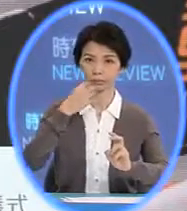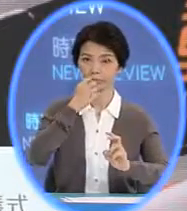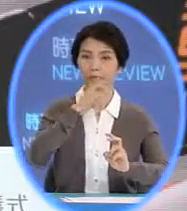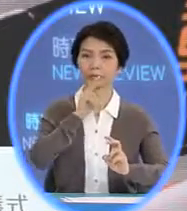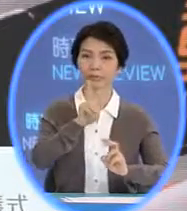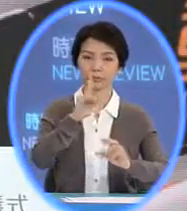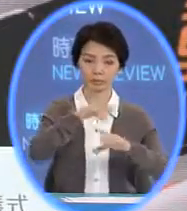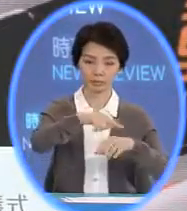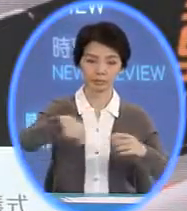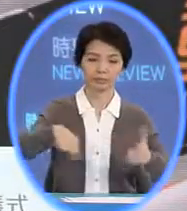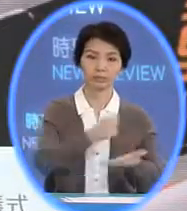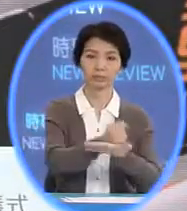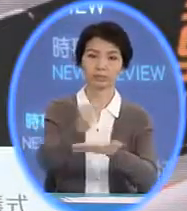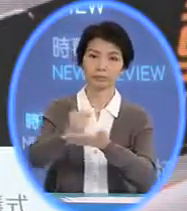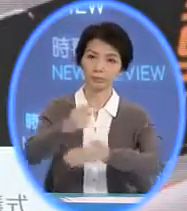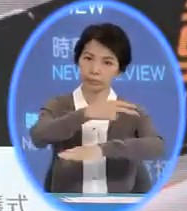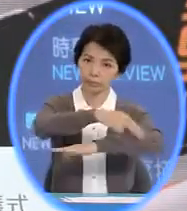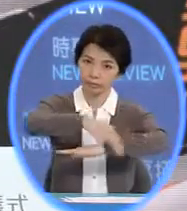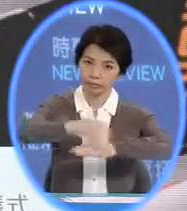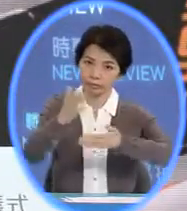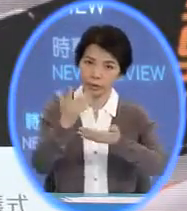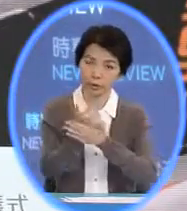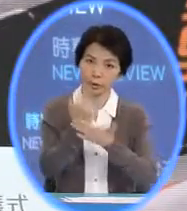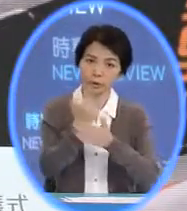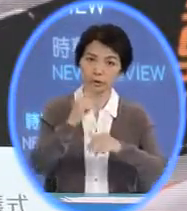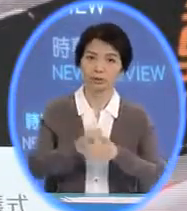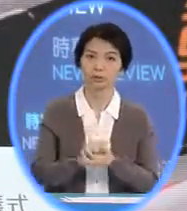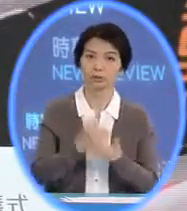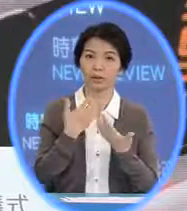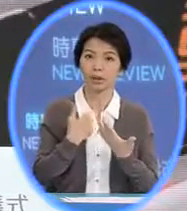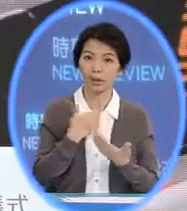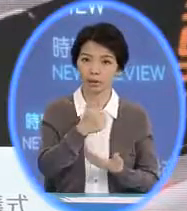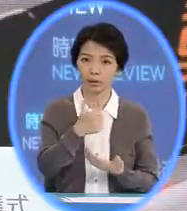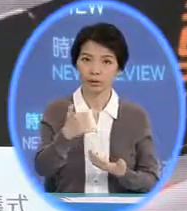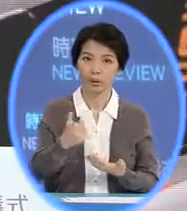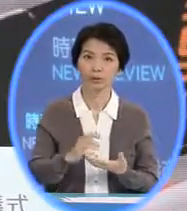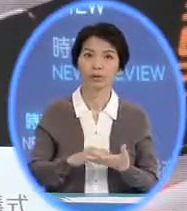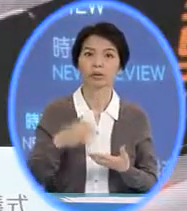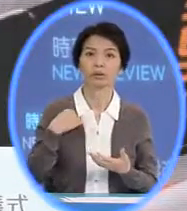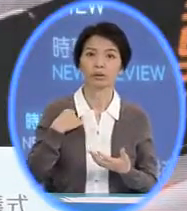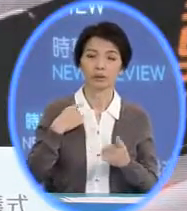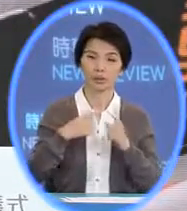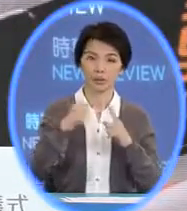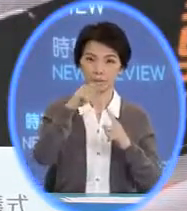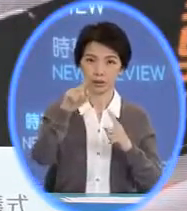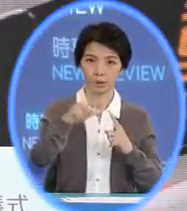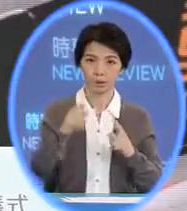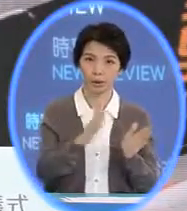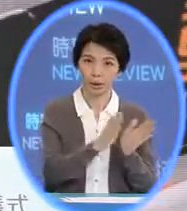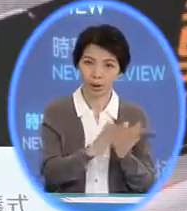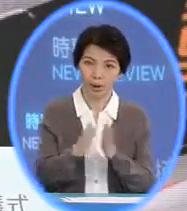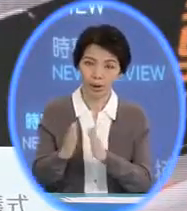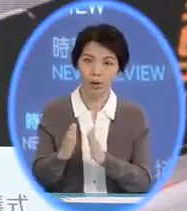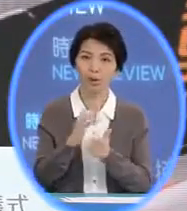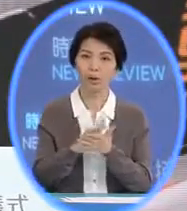两检这个创新安排至为关键。我要衷心感谢全国人大常委会为安排提供